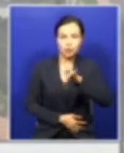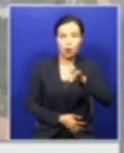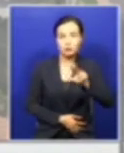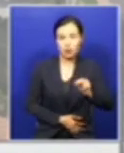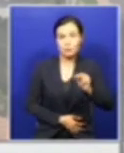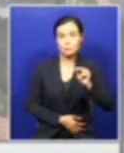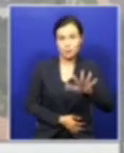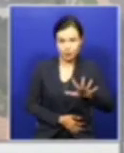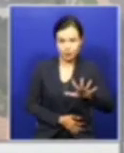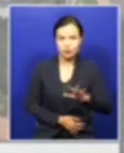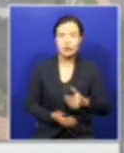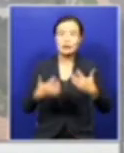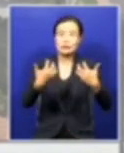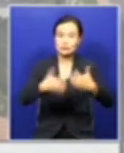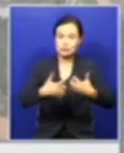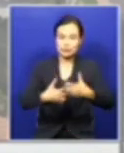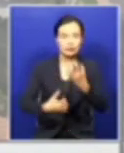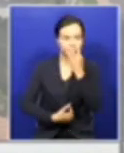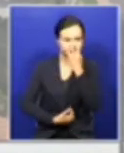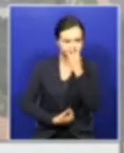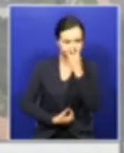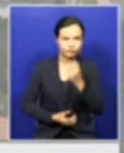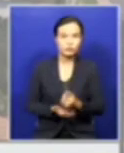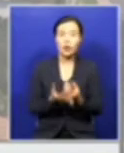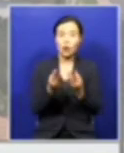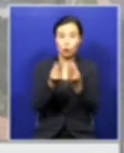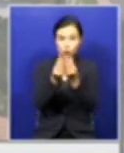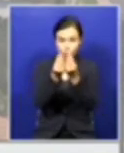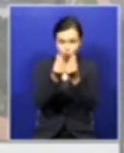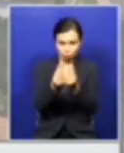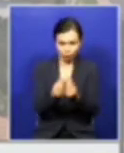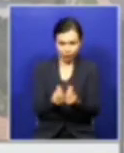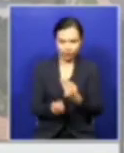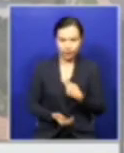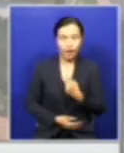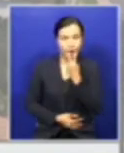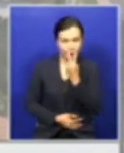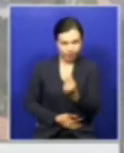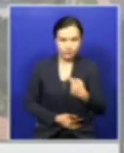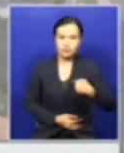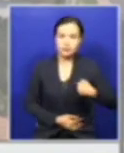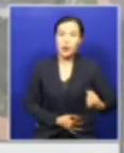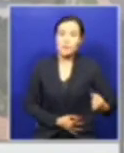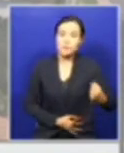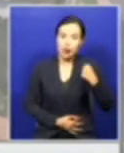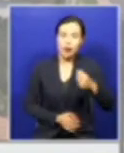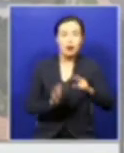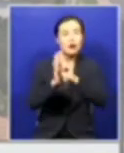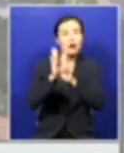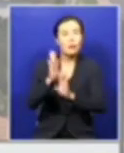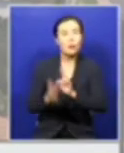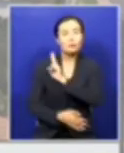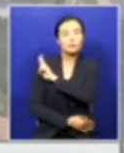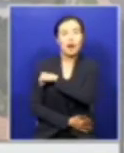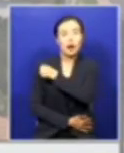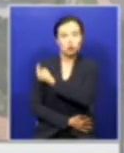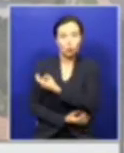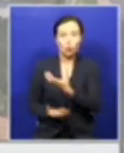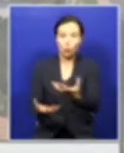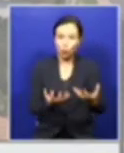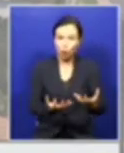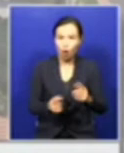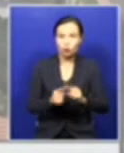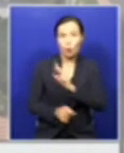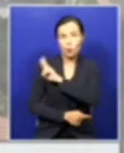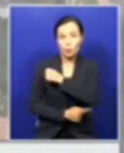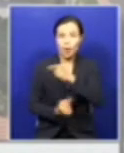12,735 เครื่องยิ่งได้เห็นตัวเลขแบบนี้ดิฉันจึงมั่นใจว่าระบบสาธารณสุขและอุปกรณ์การแพทย์